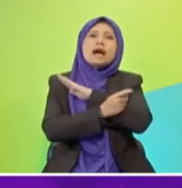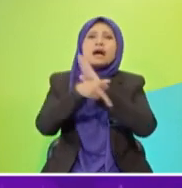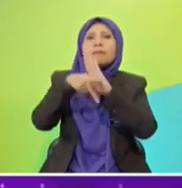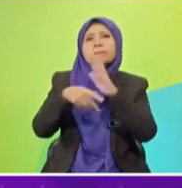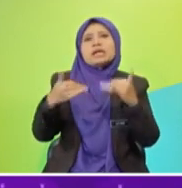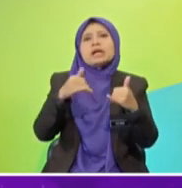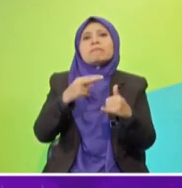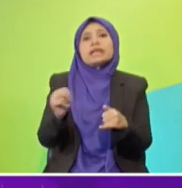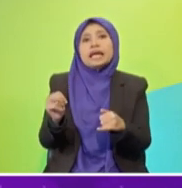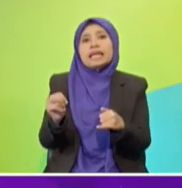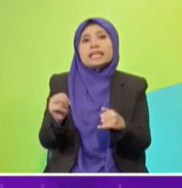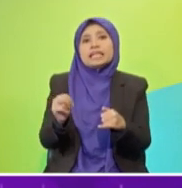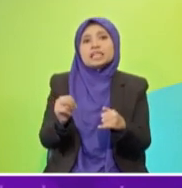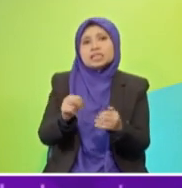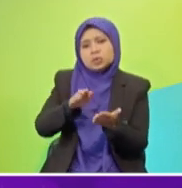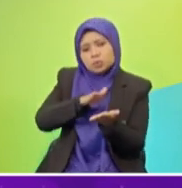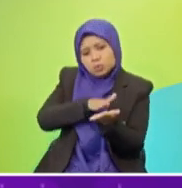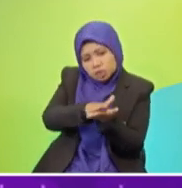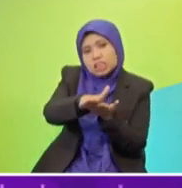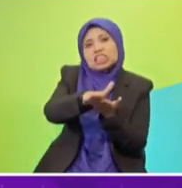berlaku kita lihat terkeren